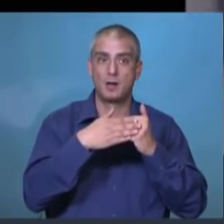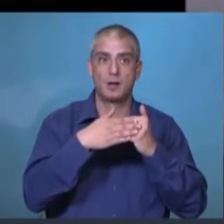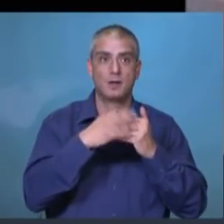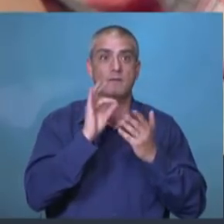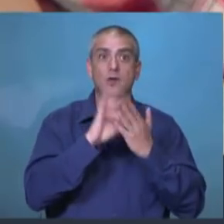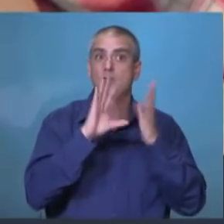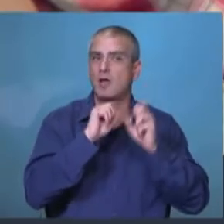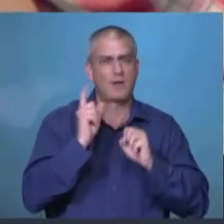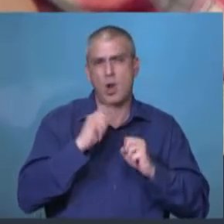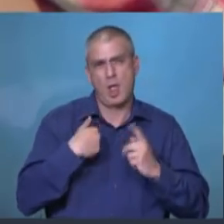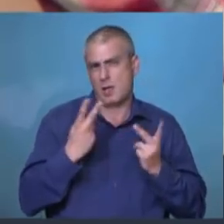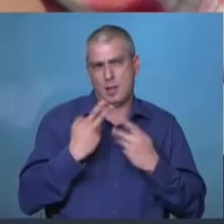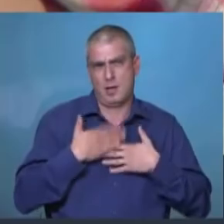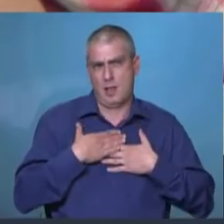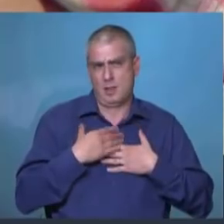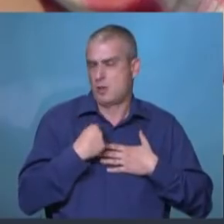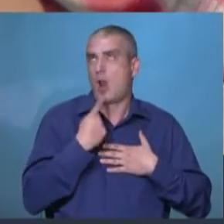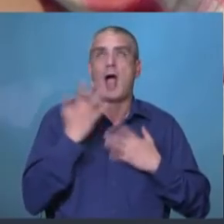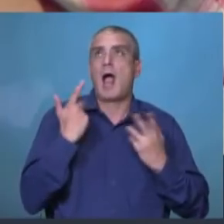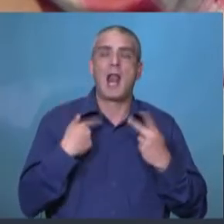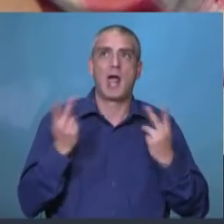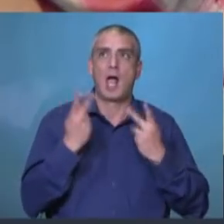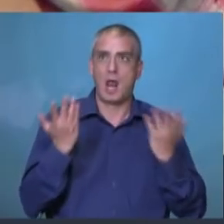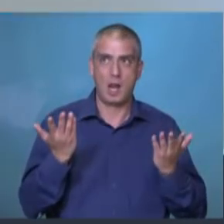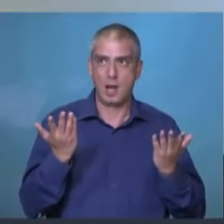ואותו ערב לא היה לי קל, אני לא יכולה להגיד שהיה לי